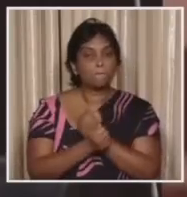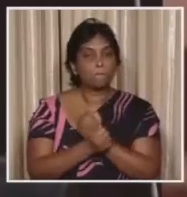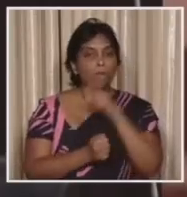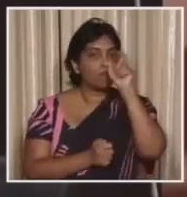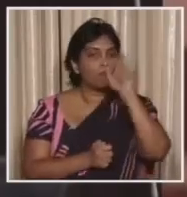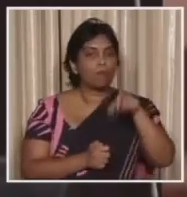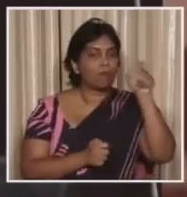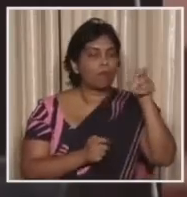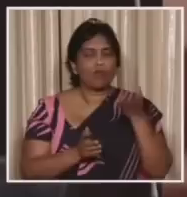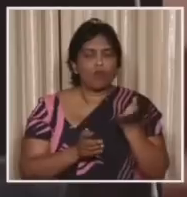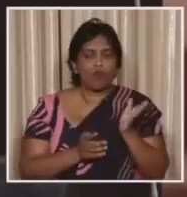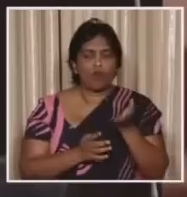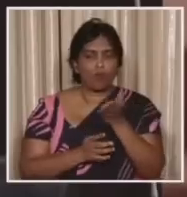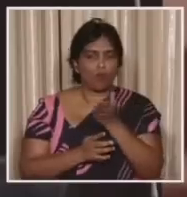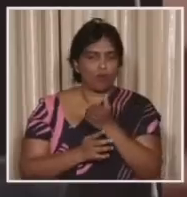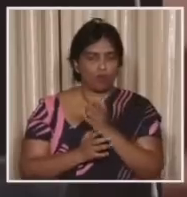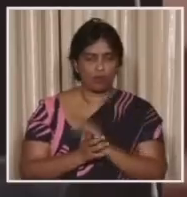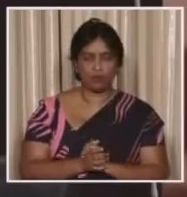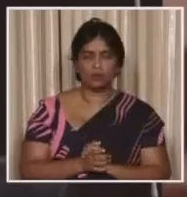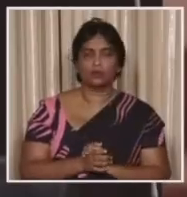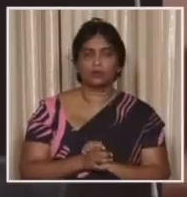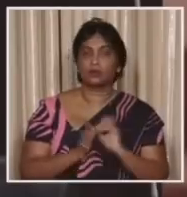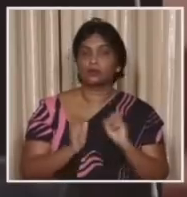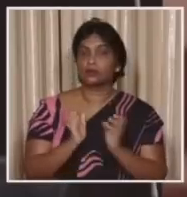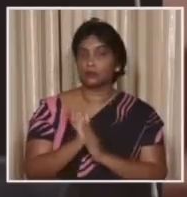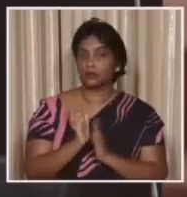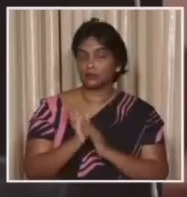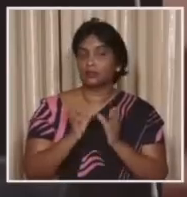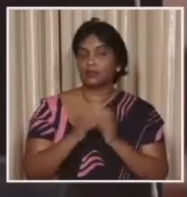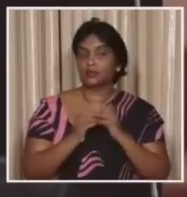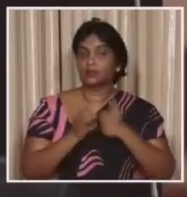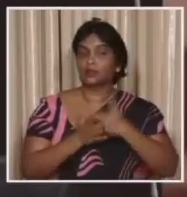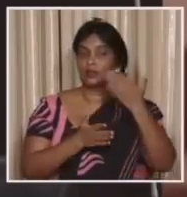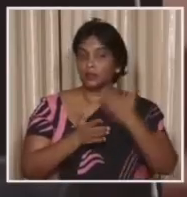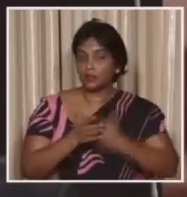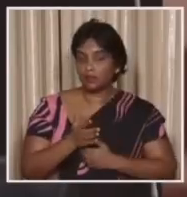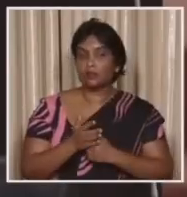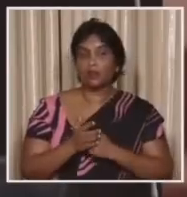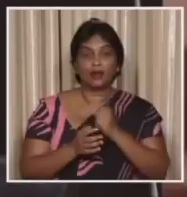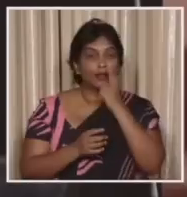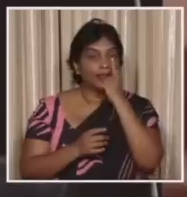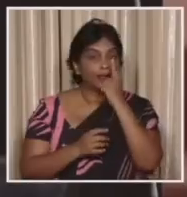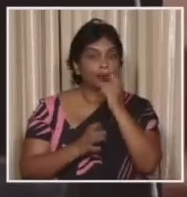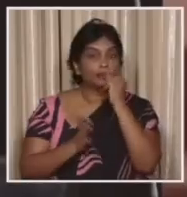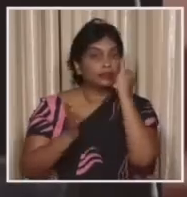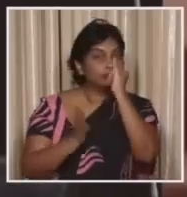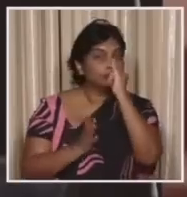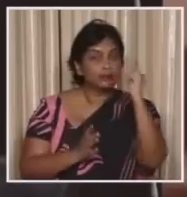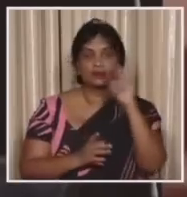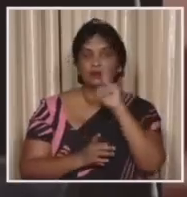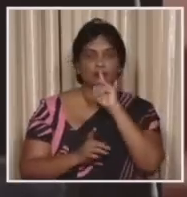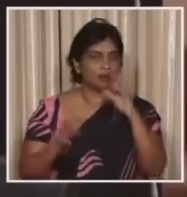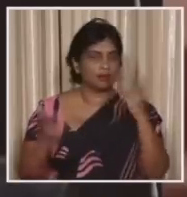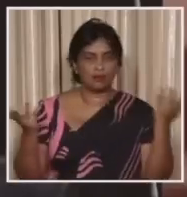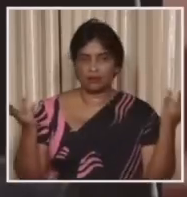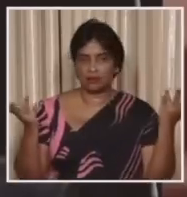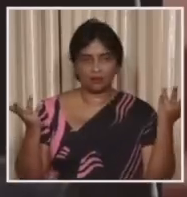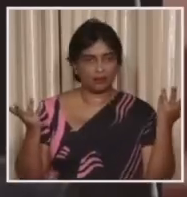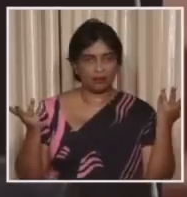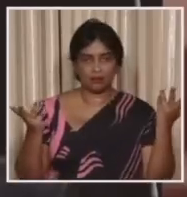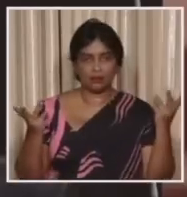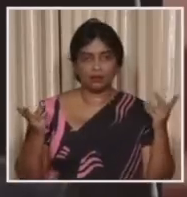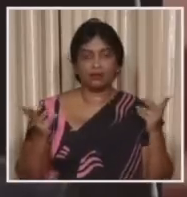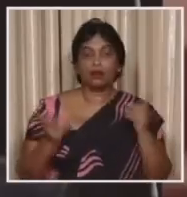niladarin kawuda kiyala commission sabha vaarthave ekakavat chodana illa karala ne